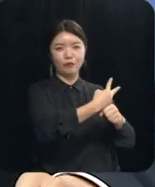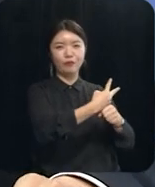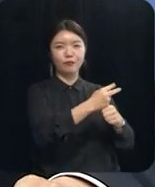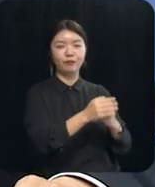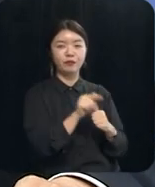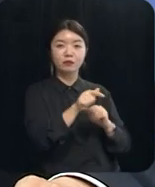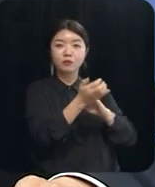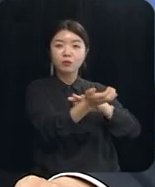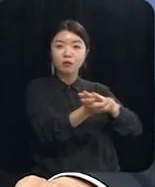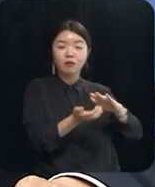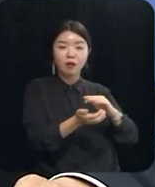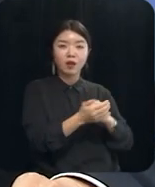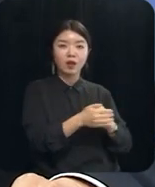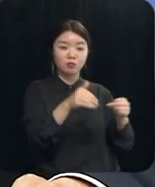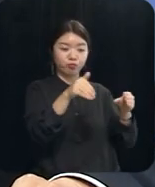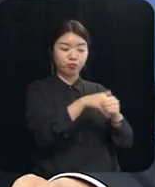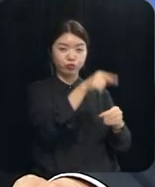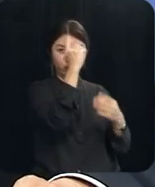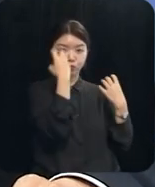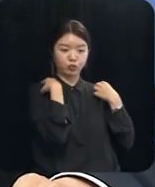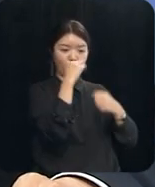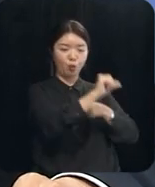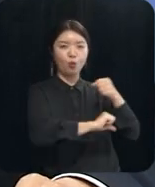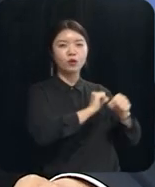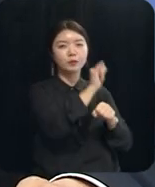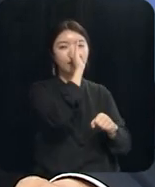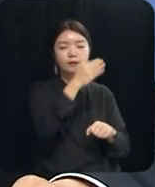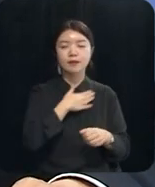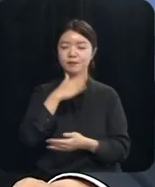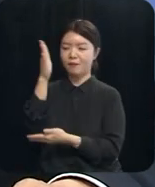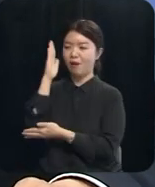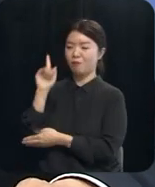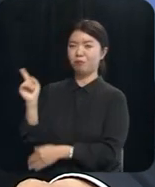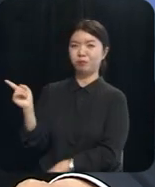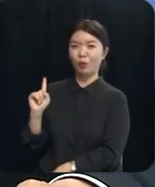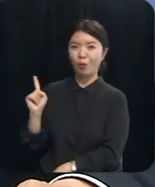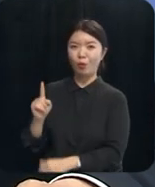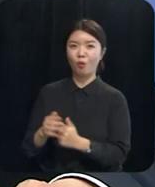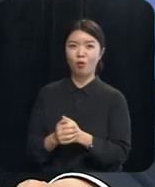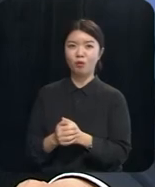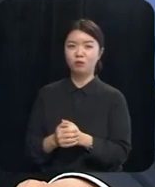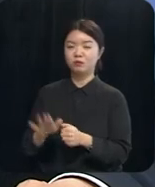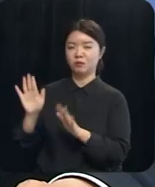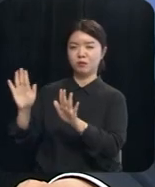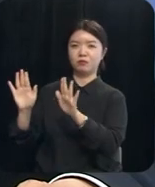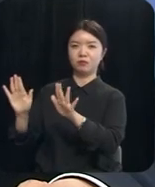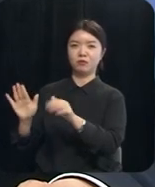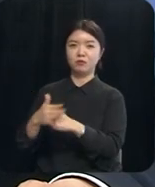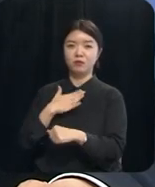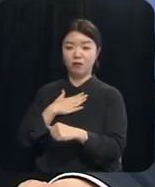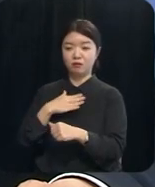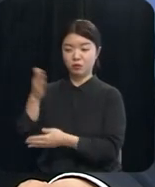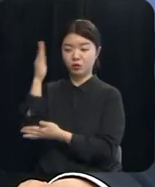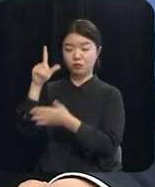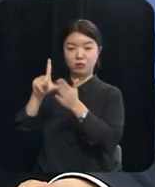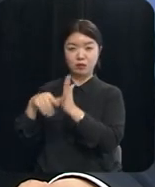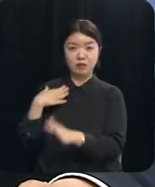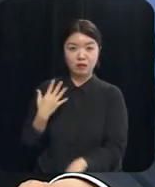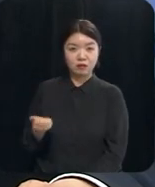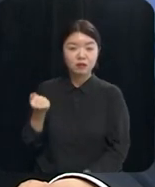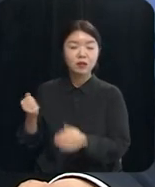그 전에 문정부 시간이 5년이 있었습니다. 아니 제가 하는 얘기는 제가 지난번 잠깐만요. 제가 네. 제가 주도권 토론이기